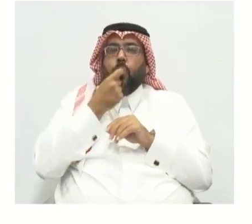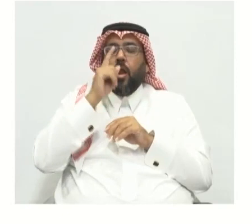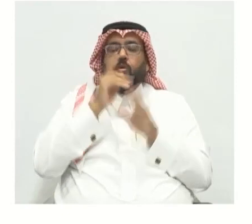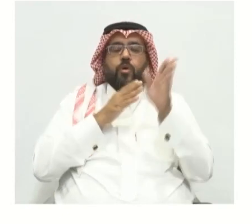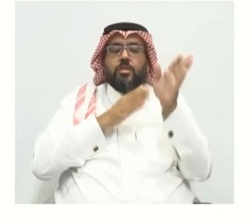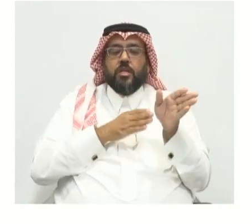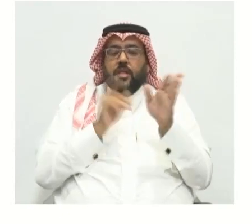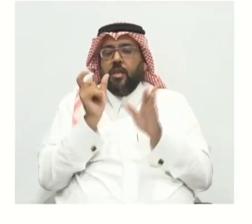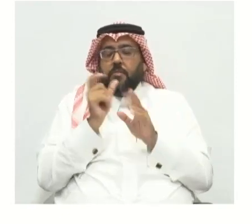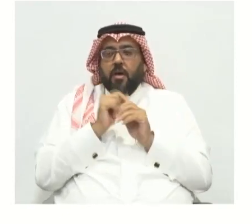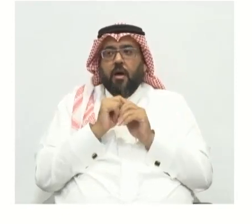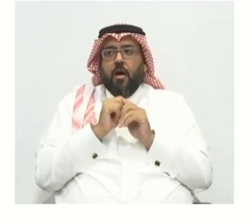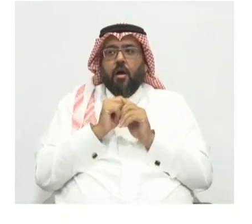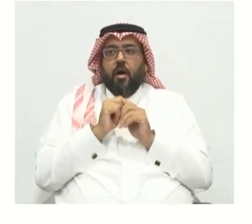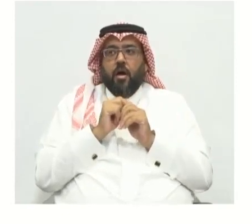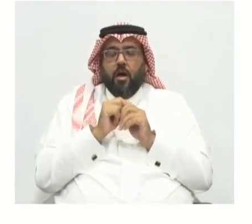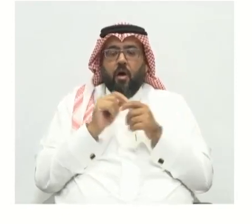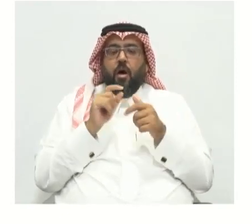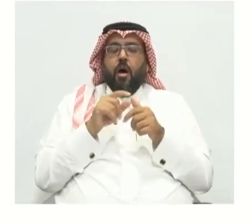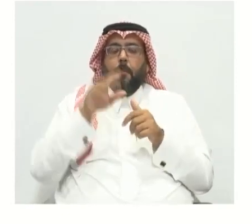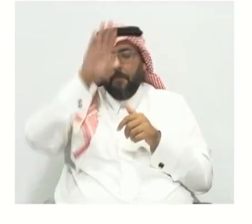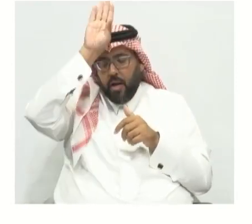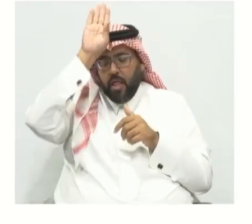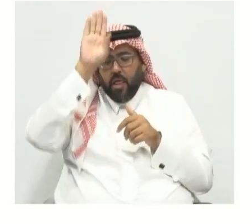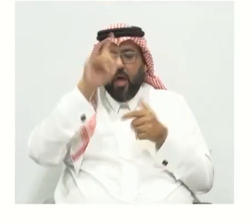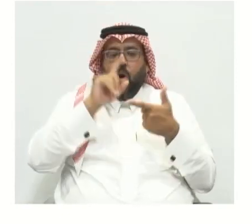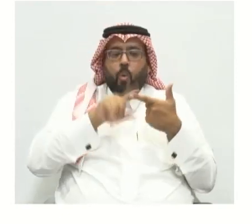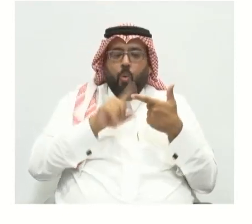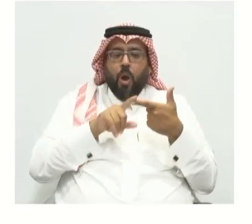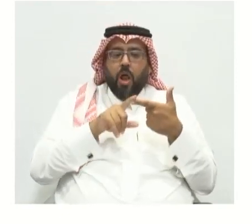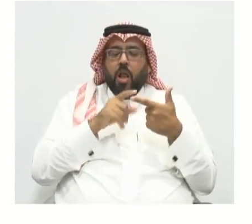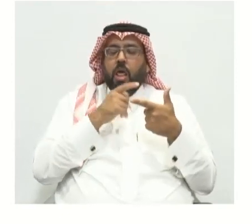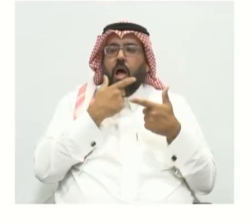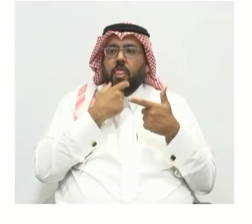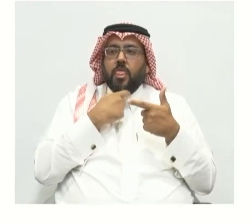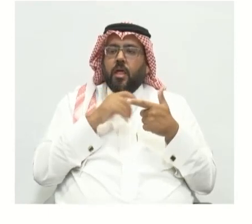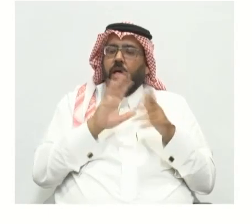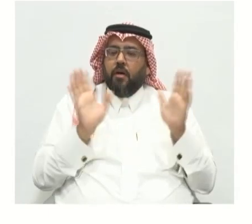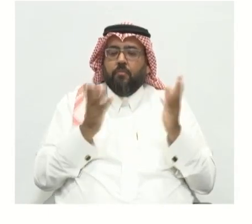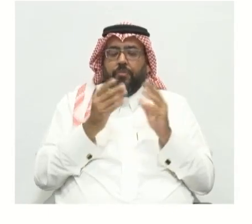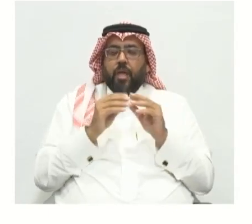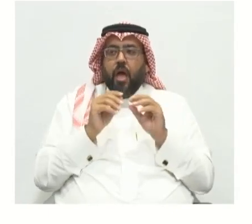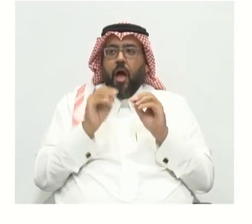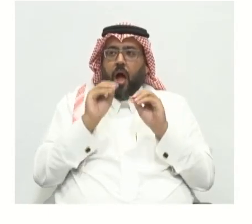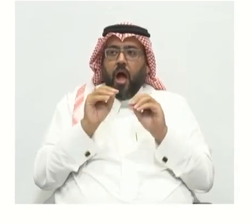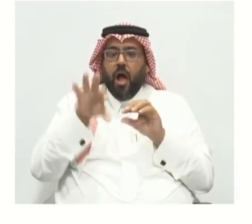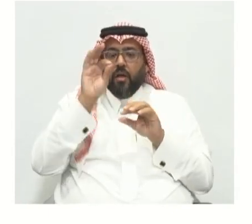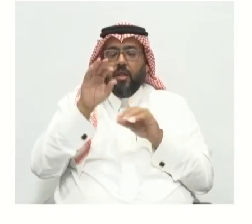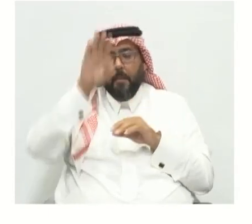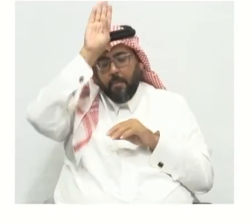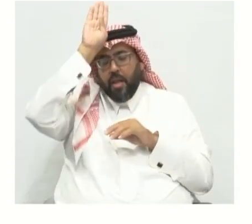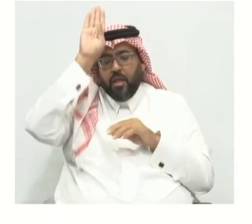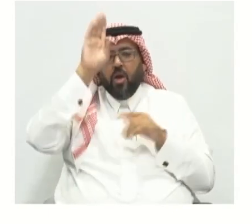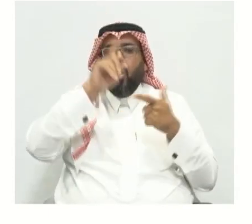ابناء الملك المؤسس ملكا وولي العهد من فرع واحد من ذريه الملك المؤسس وتتم الدعوه لمبايعه الملك واختيار ولي